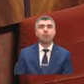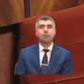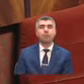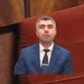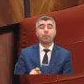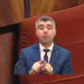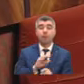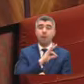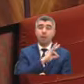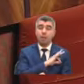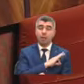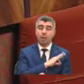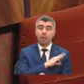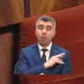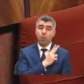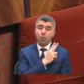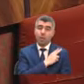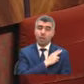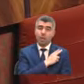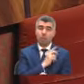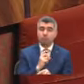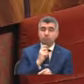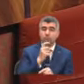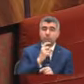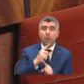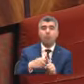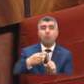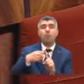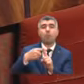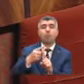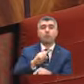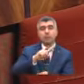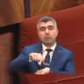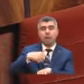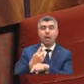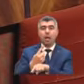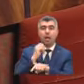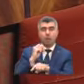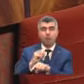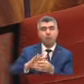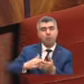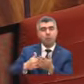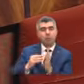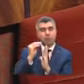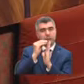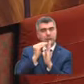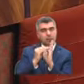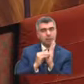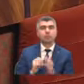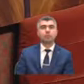ويستفيد هؤلاء المؤطرون من جهة من تعويضات عن الساعات الإضافية التي يقومون بها وفق المقادير المنصوص عليها وفي